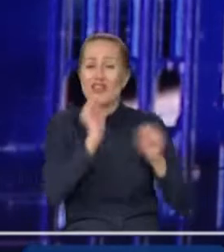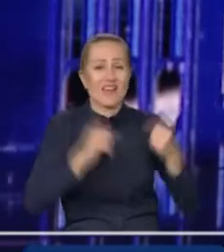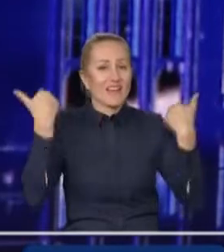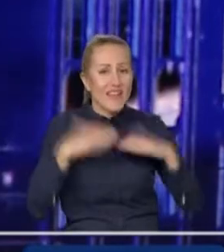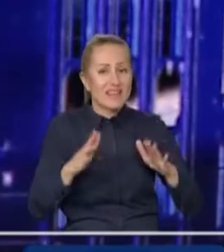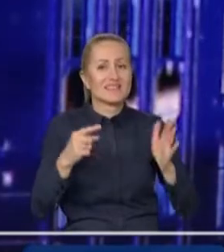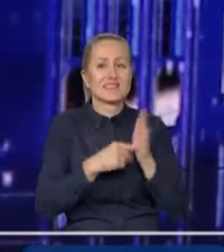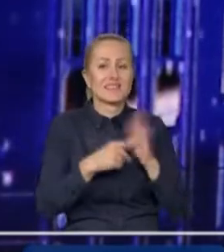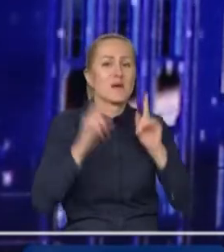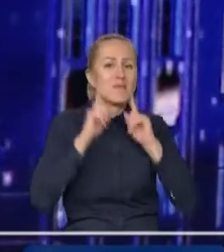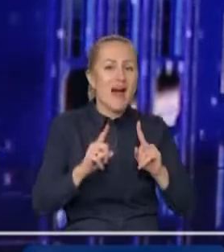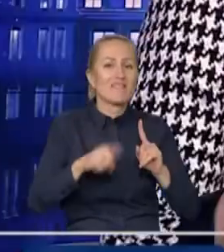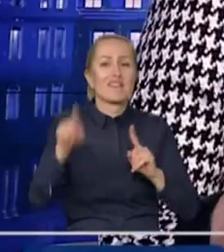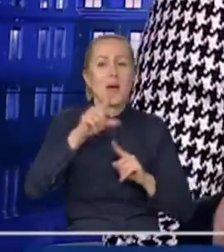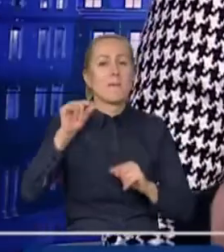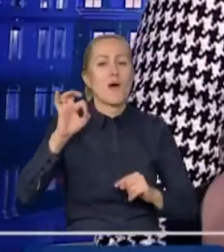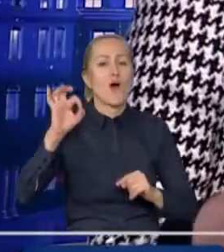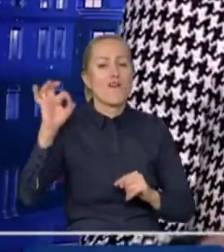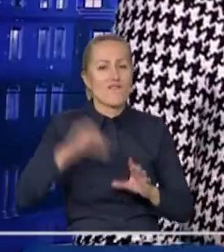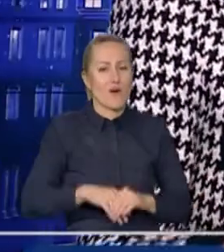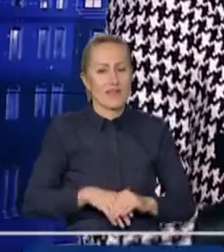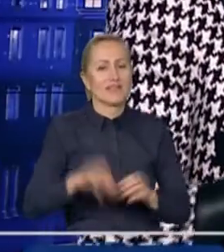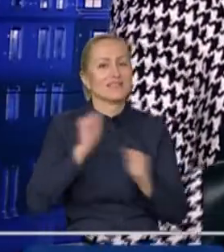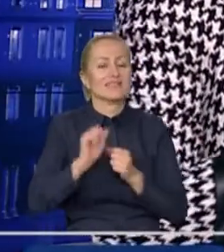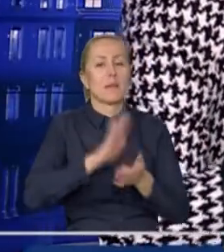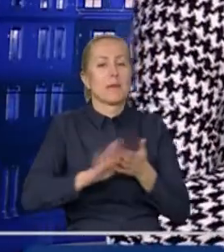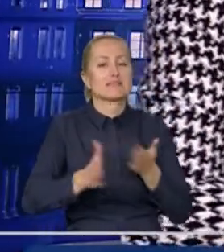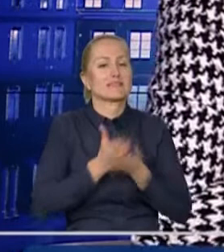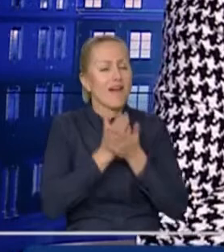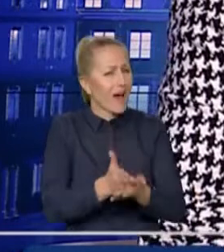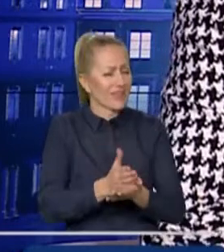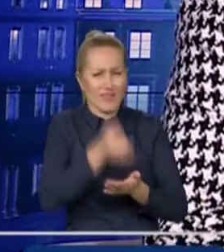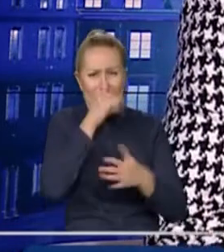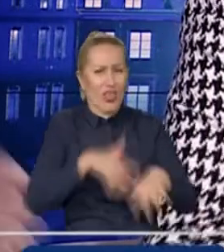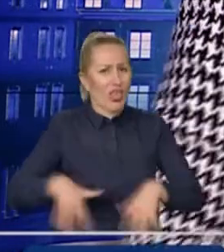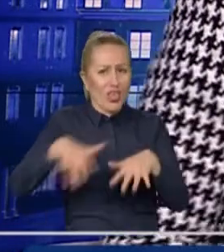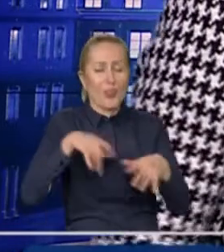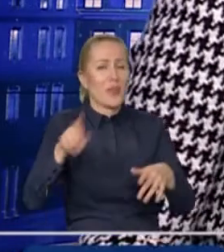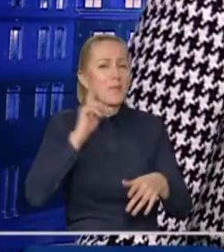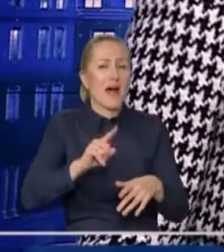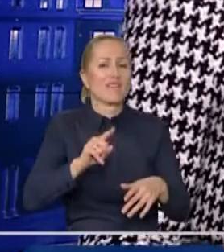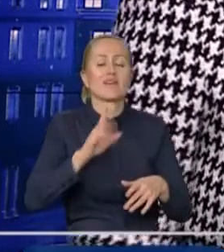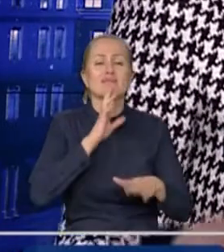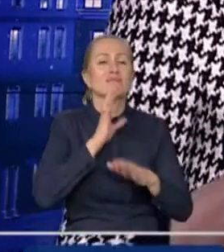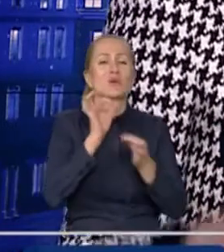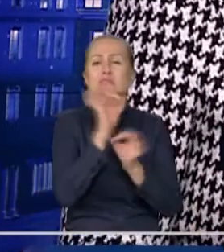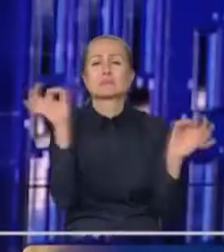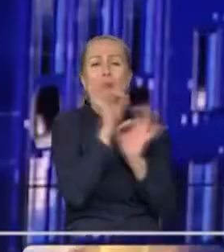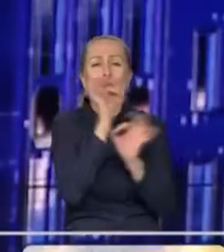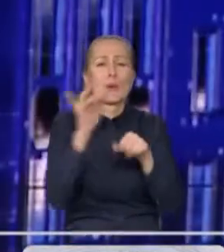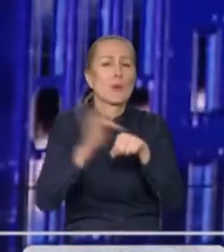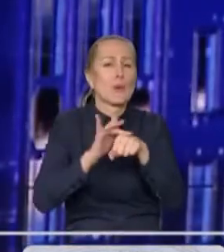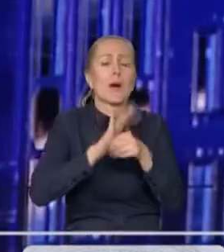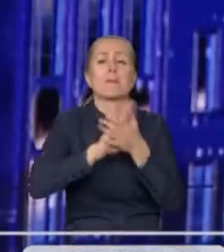absolutnie bezradność jest Platformy propozycja. Obywatelskiej, jest która jest po prostu kompletnie białą plamą, gdy idzie o